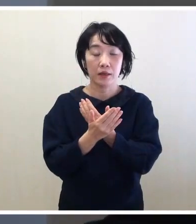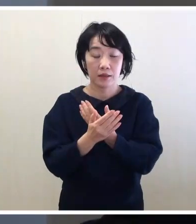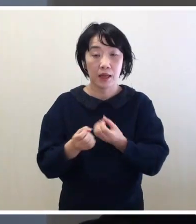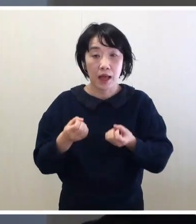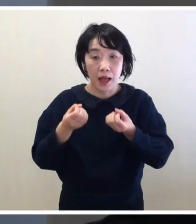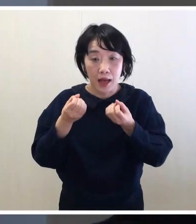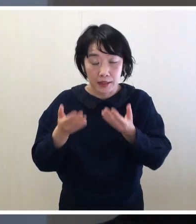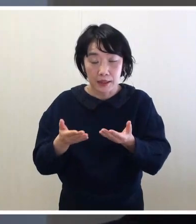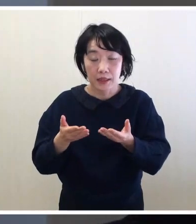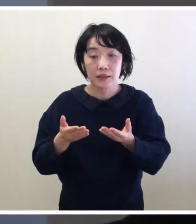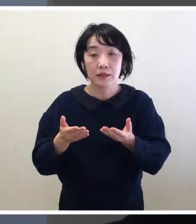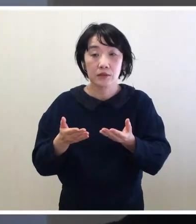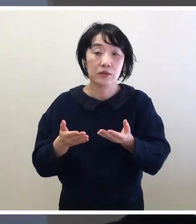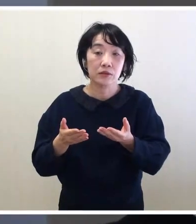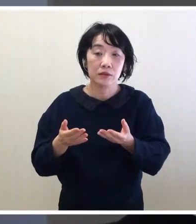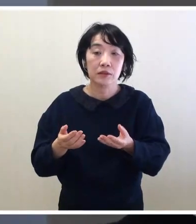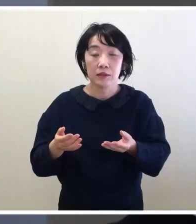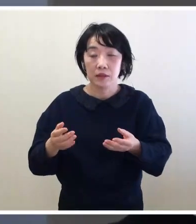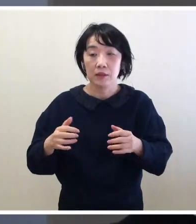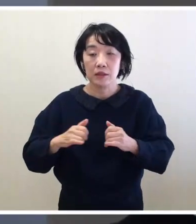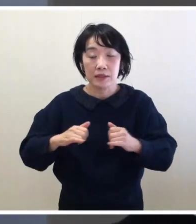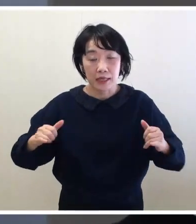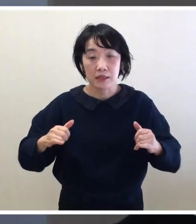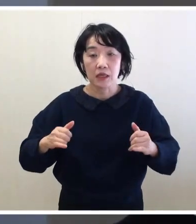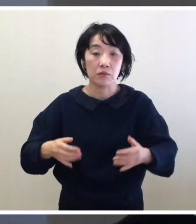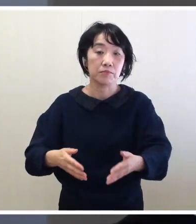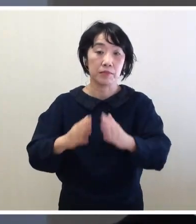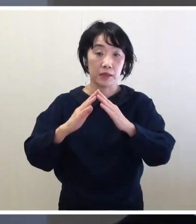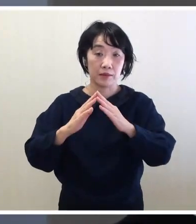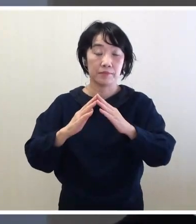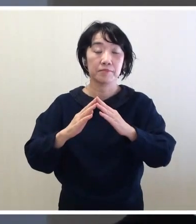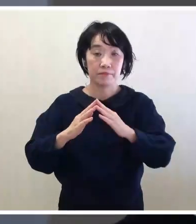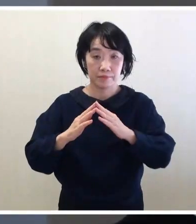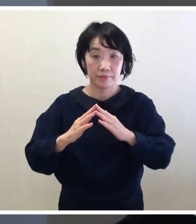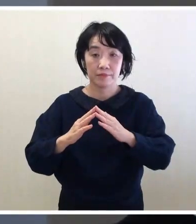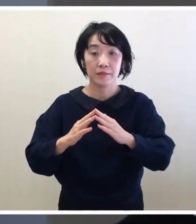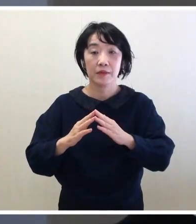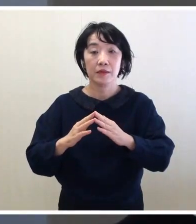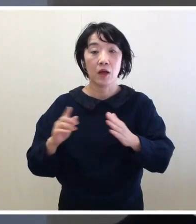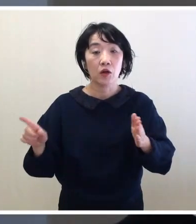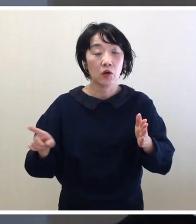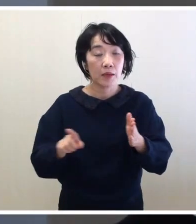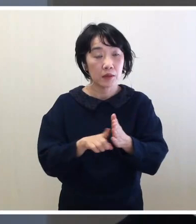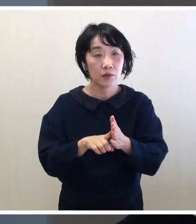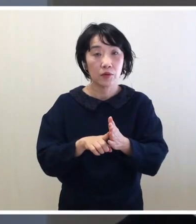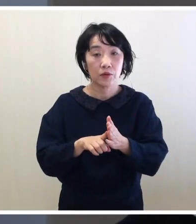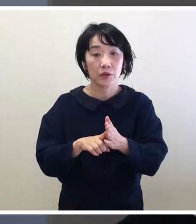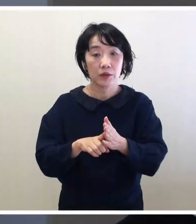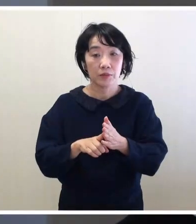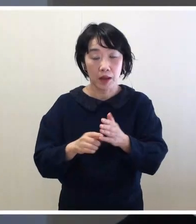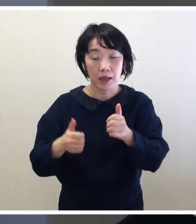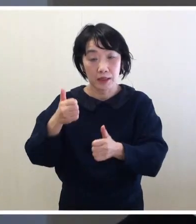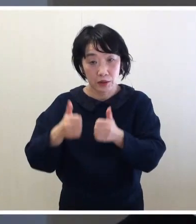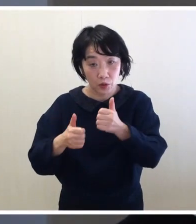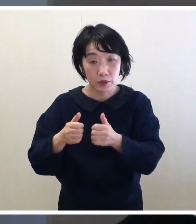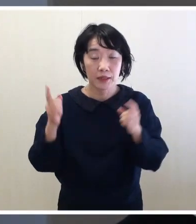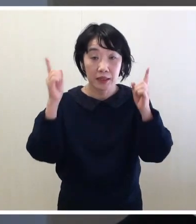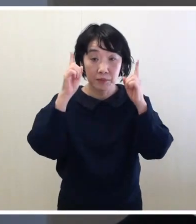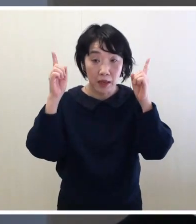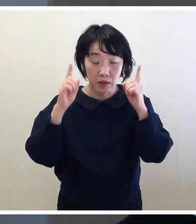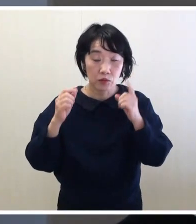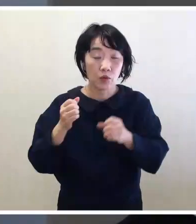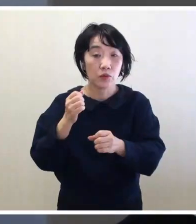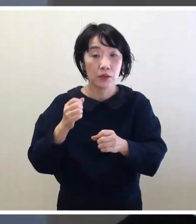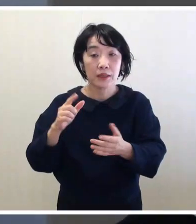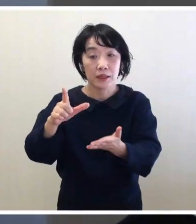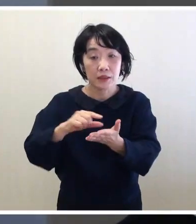朽化してございますので、新しく新スタジアムを建設すると、これによりまして、今まで通りさまざまな競技ですとかイベント